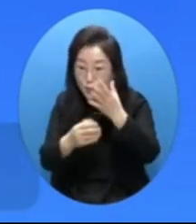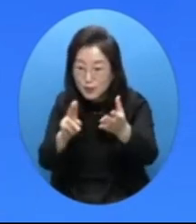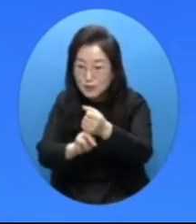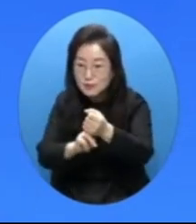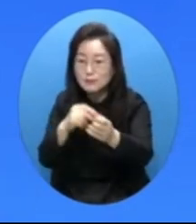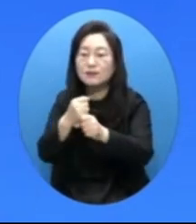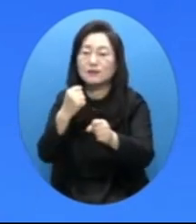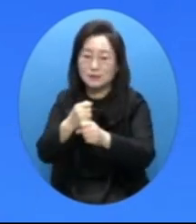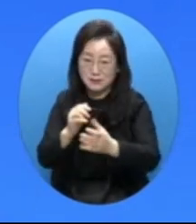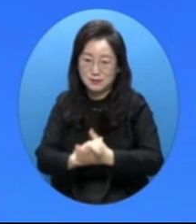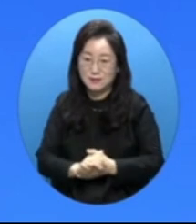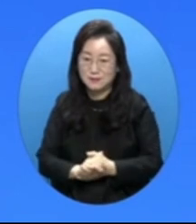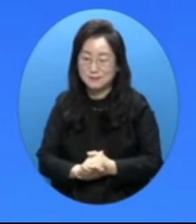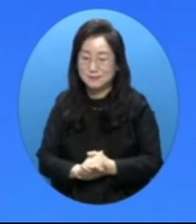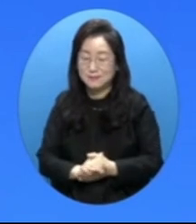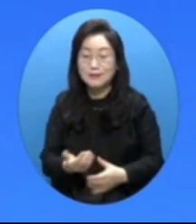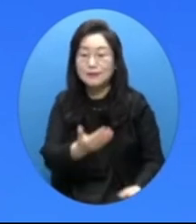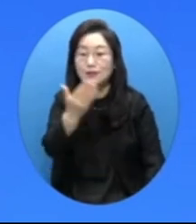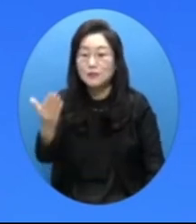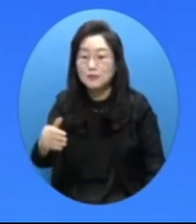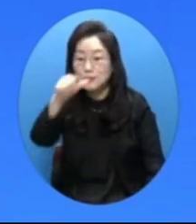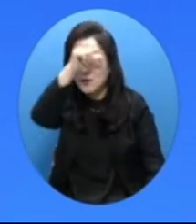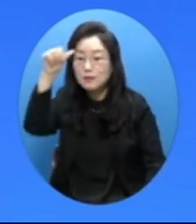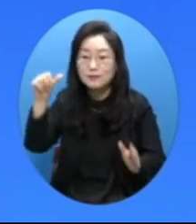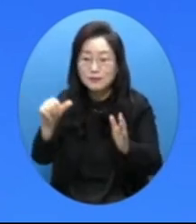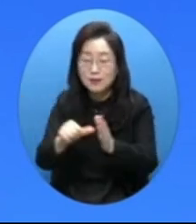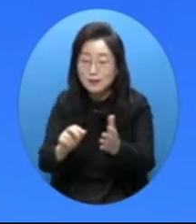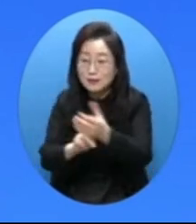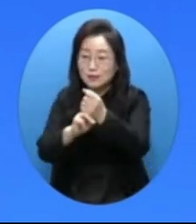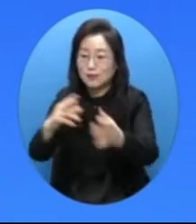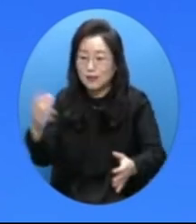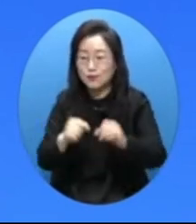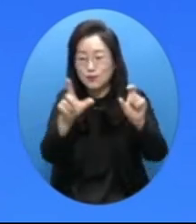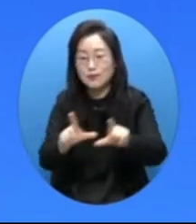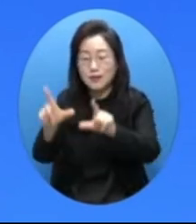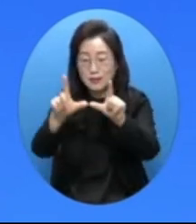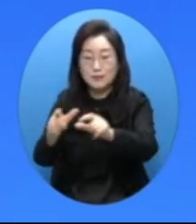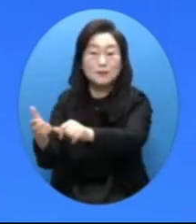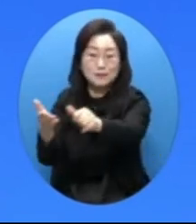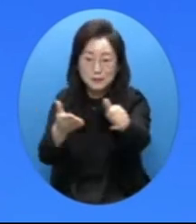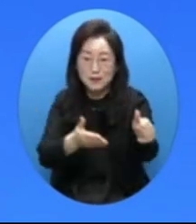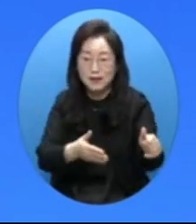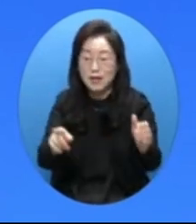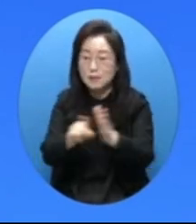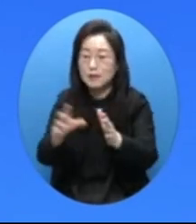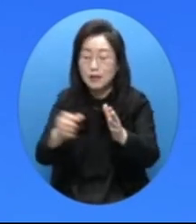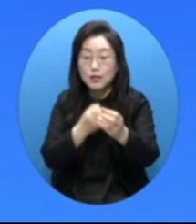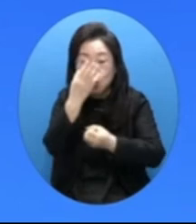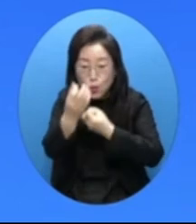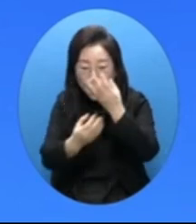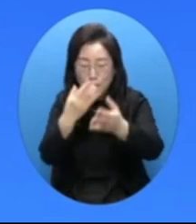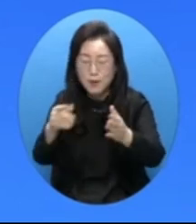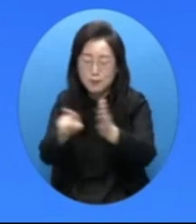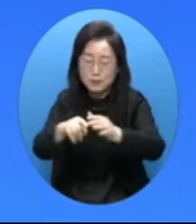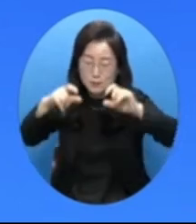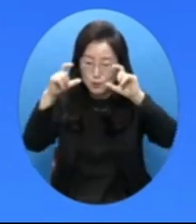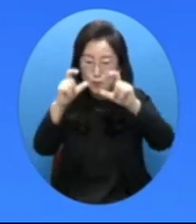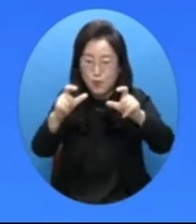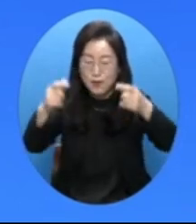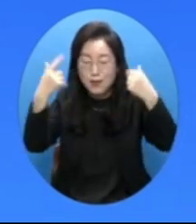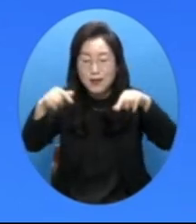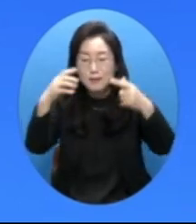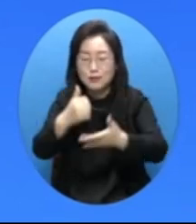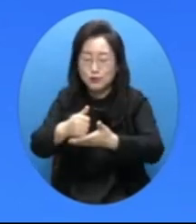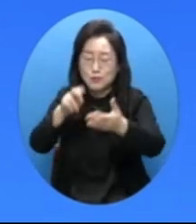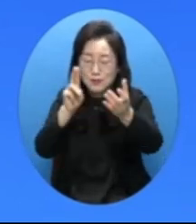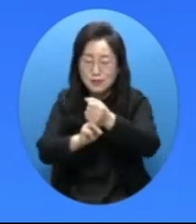만들어내는 것입니다 여러분 남은 일생을 기적의 삶을 사는 여러분 되기를 바랍니다 믿음으로 고백하며 믿음으로 선포하고 날마다